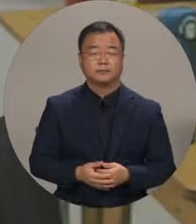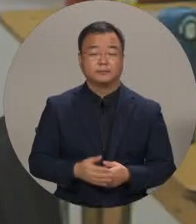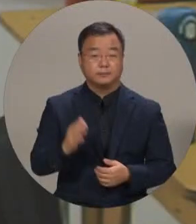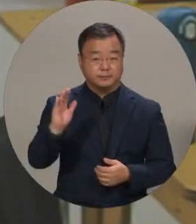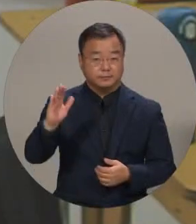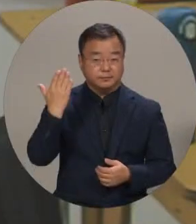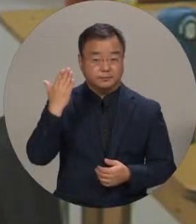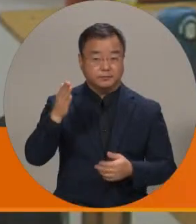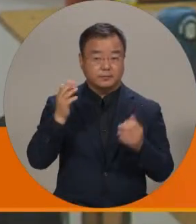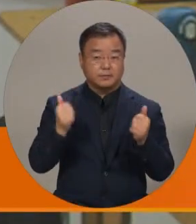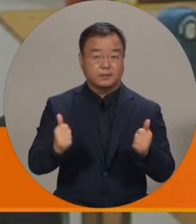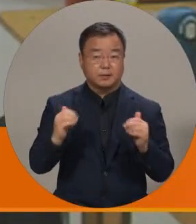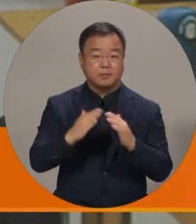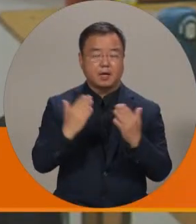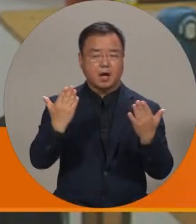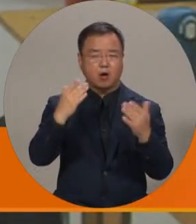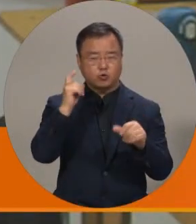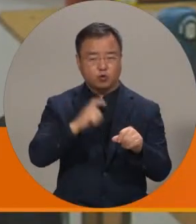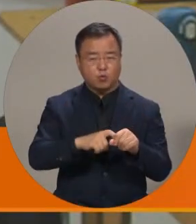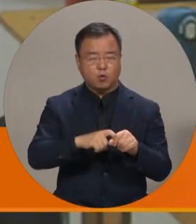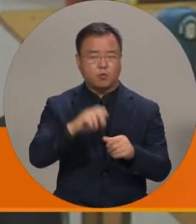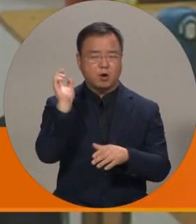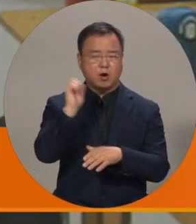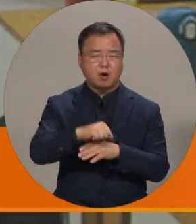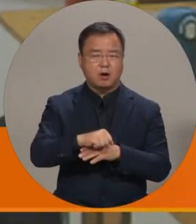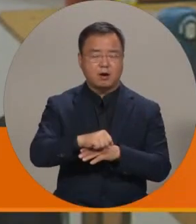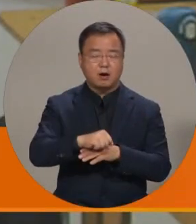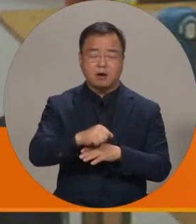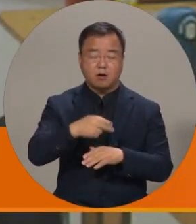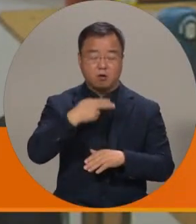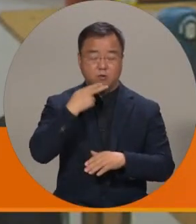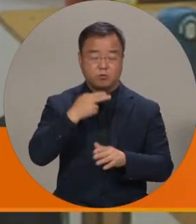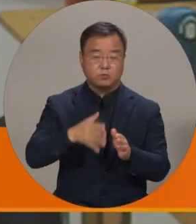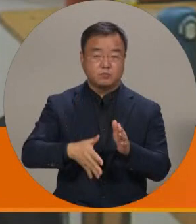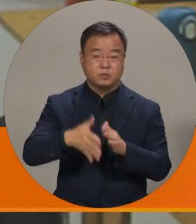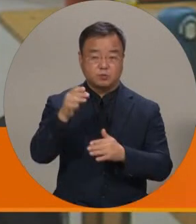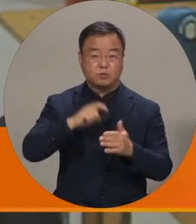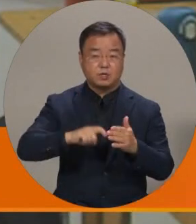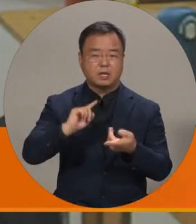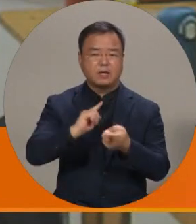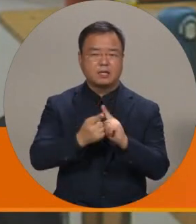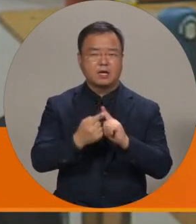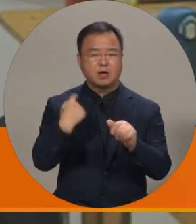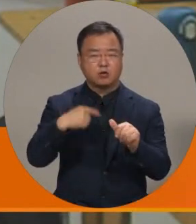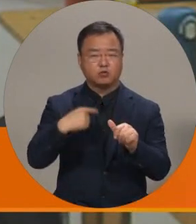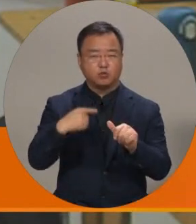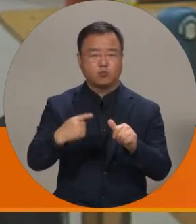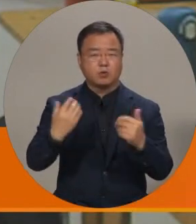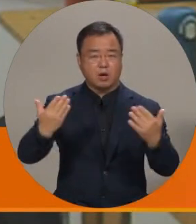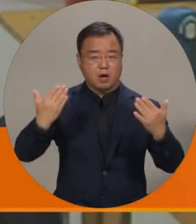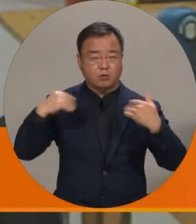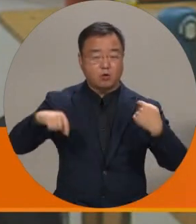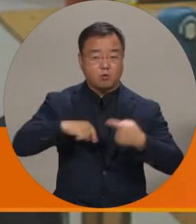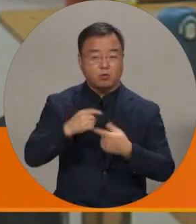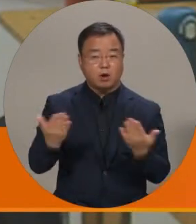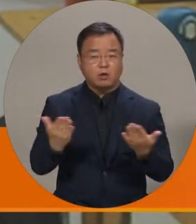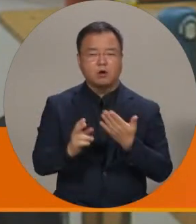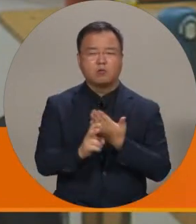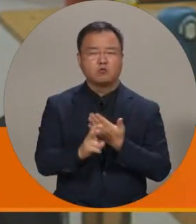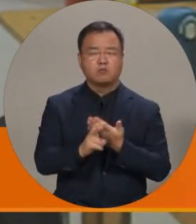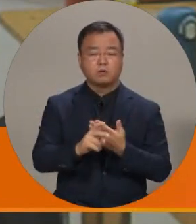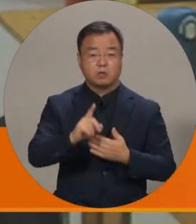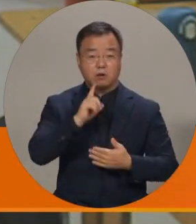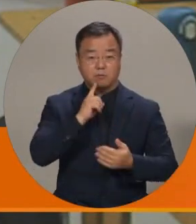최근 법원이 학교 용도로 허가받지 않은 건물에서 대한 교육 기관을 운영하는 것은 불법이라고 판단하면서